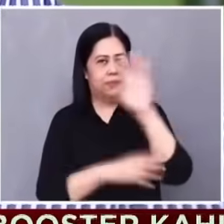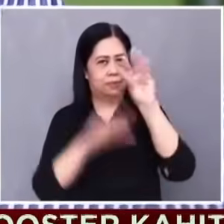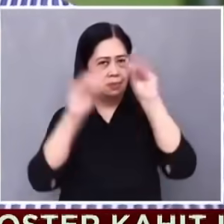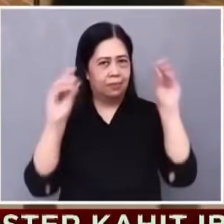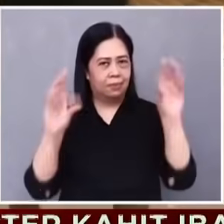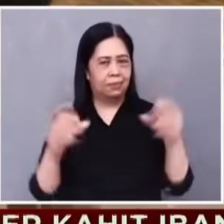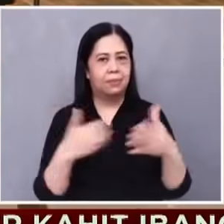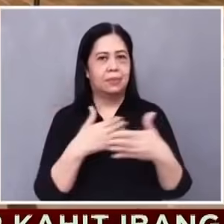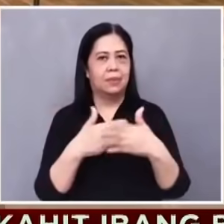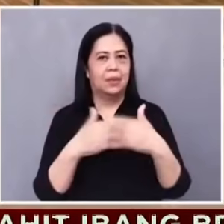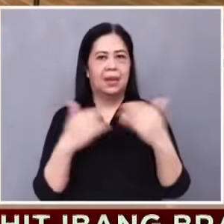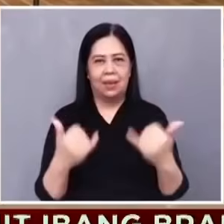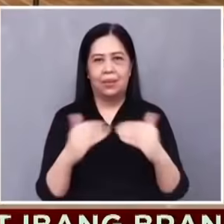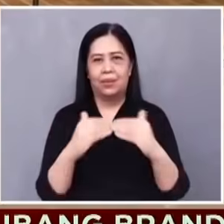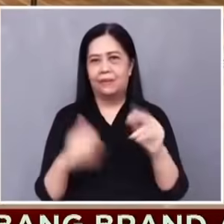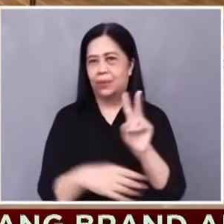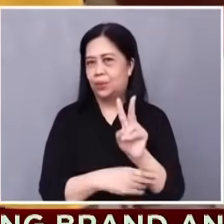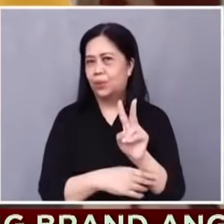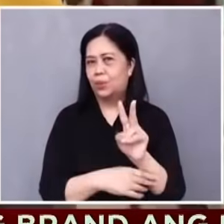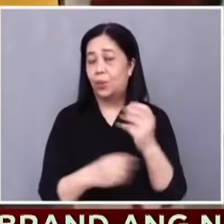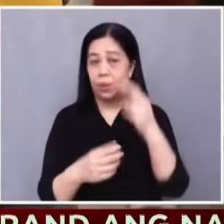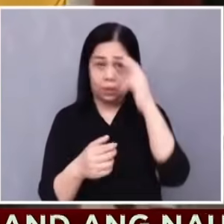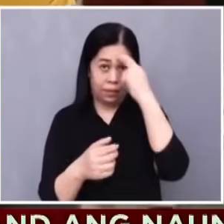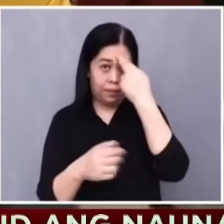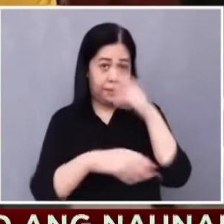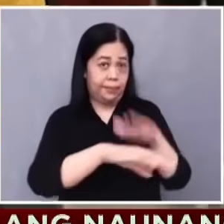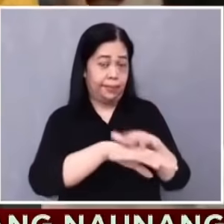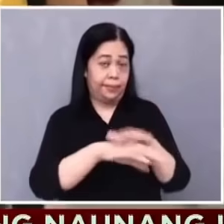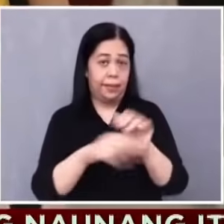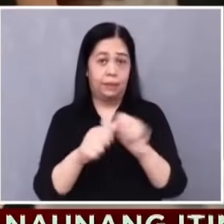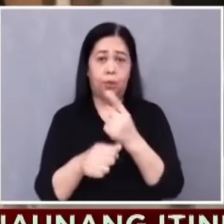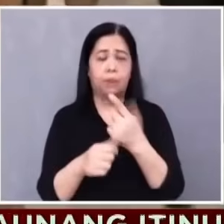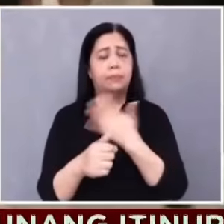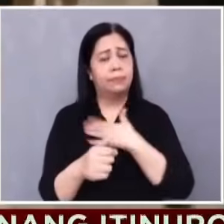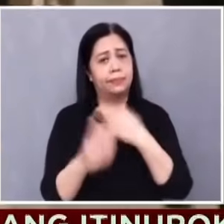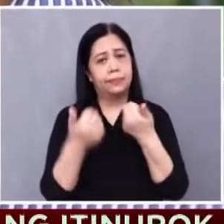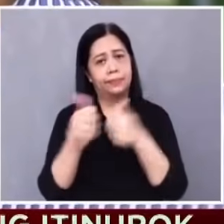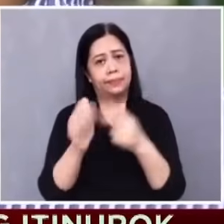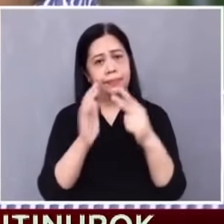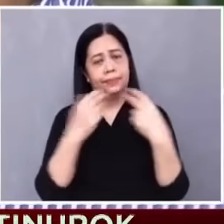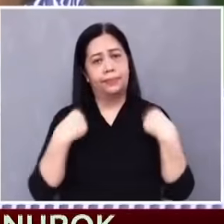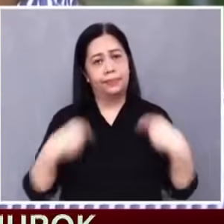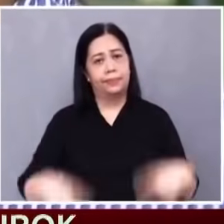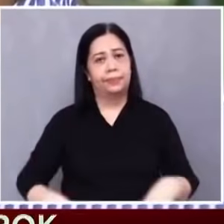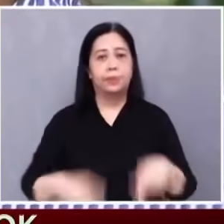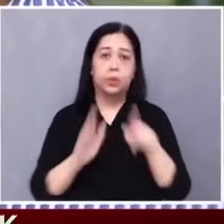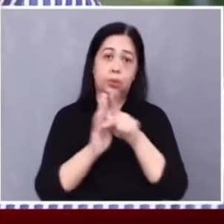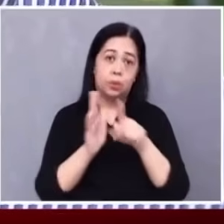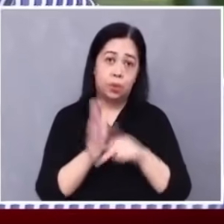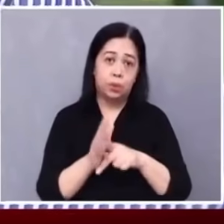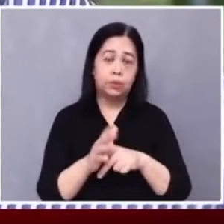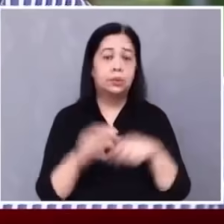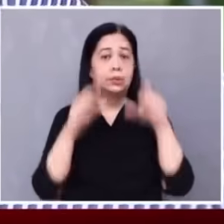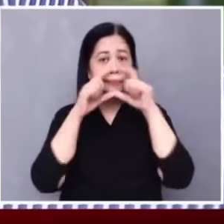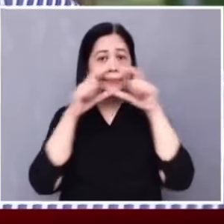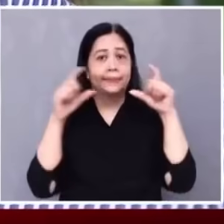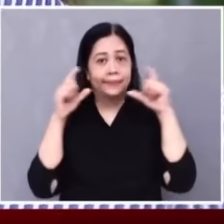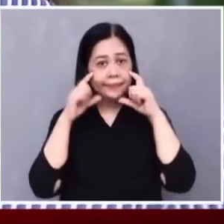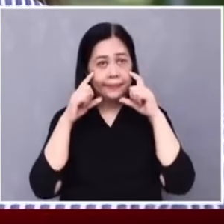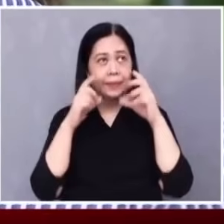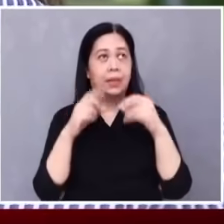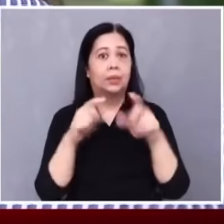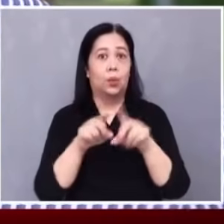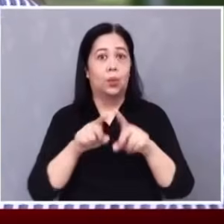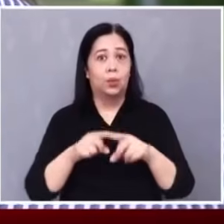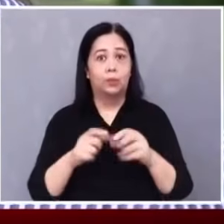2 already. We'd like to remind everyone to practice the health and safety protocols, to wear their face masks, and also